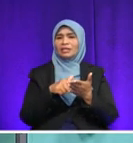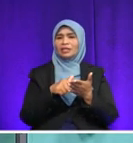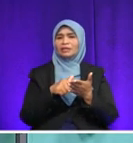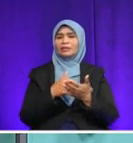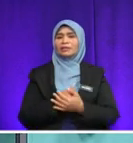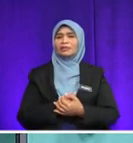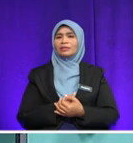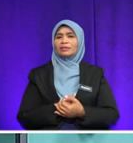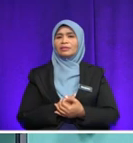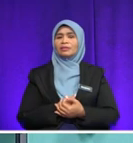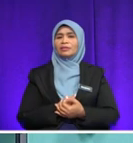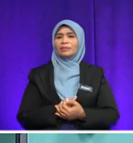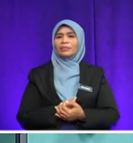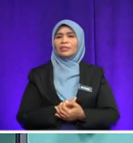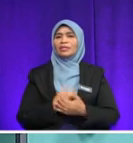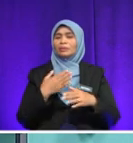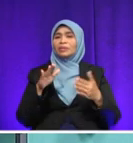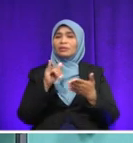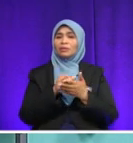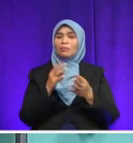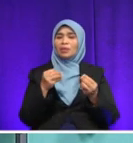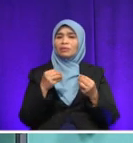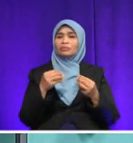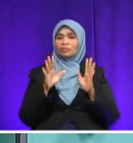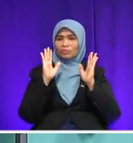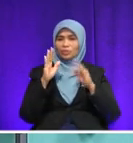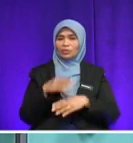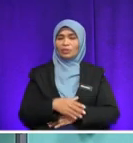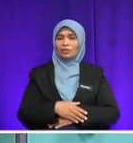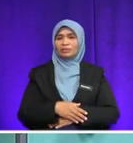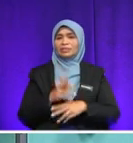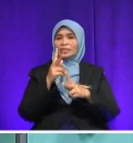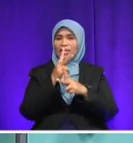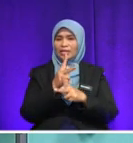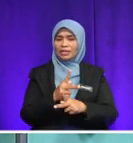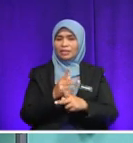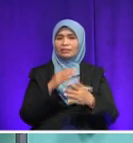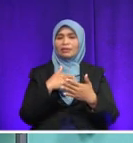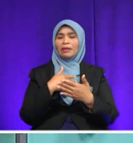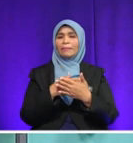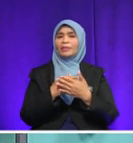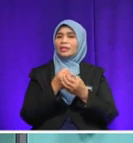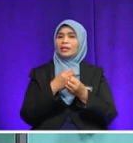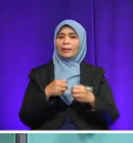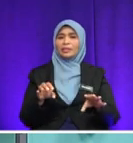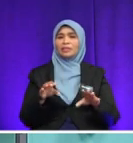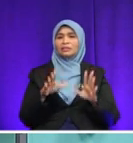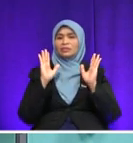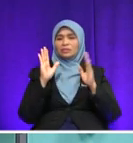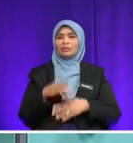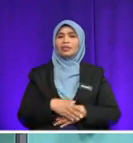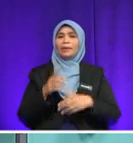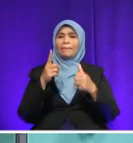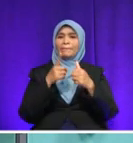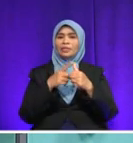savicker untuk apa bangun tapi enggak Salat jamak Tak bolehlah oke berkalalah hingga selesai salat yang pertama Oke untuk jamak takhir pula